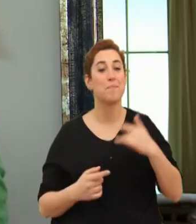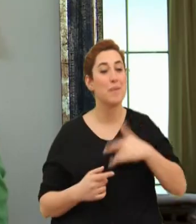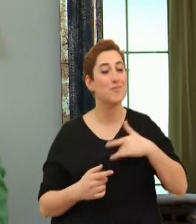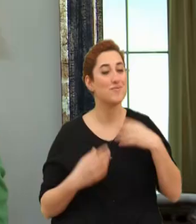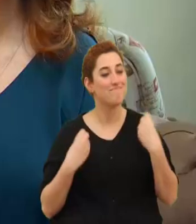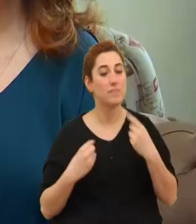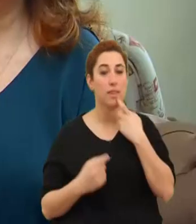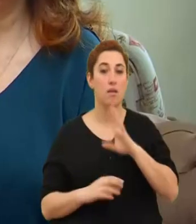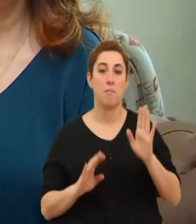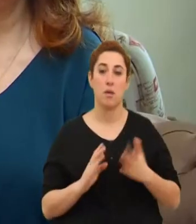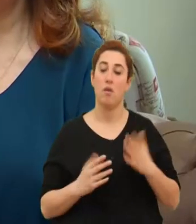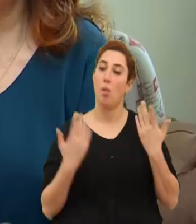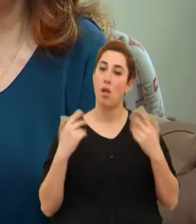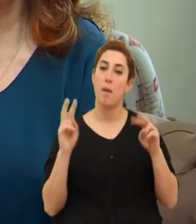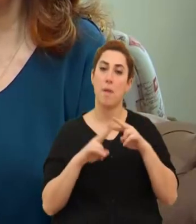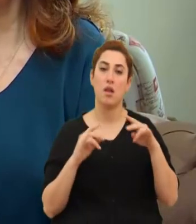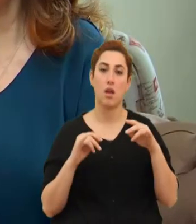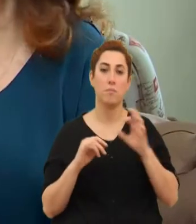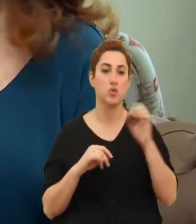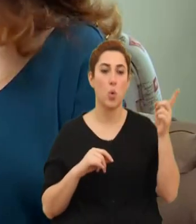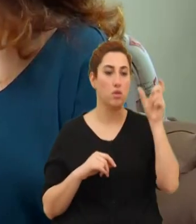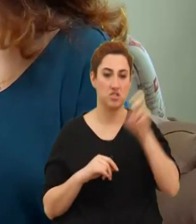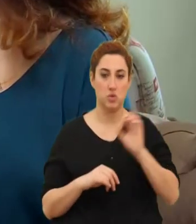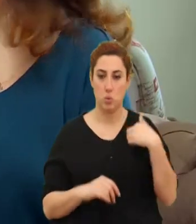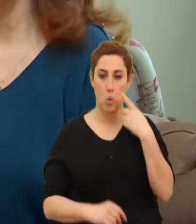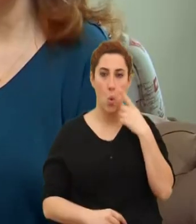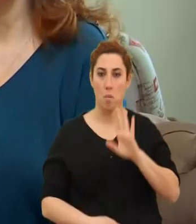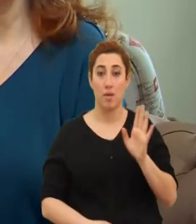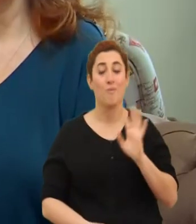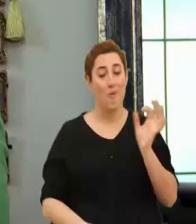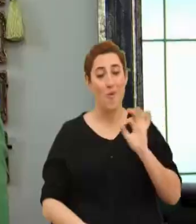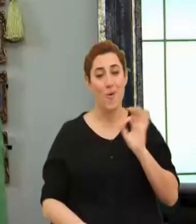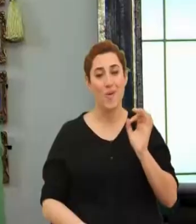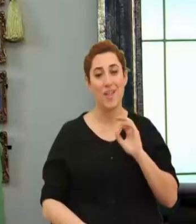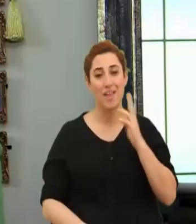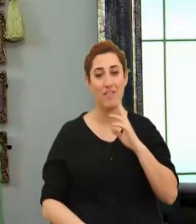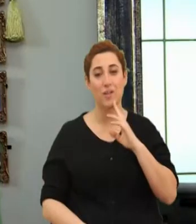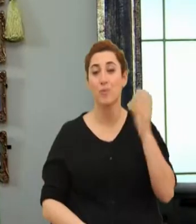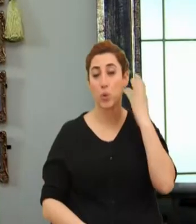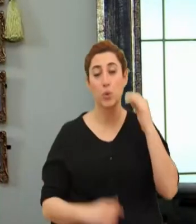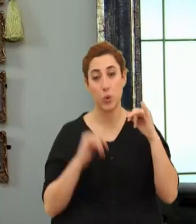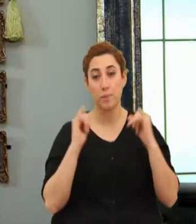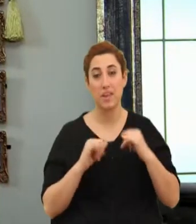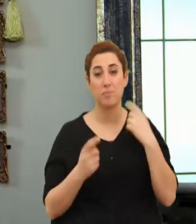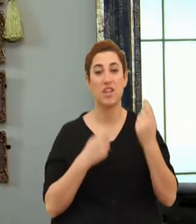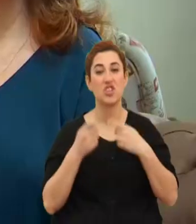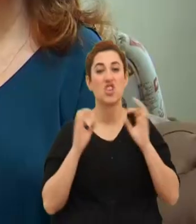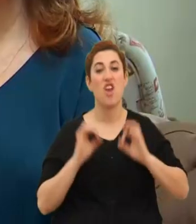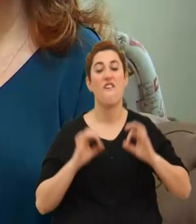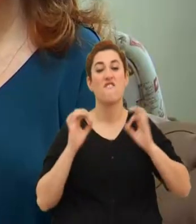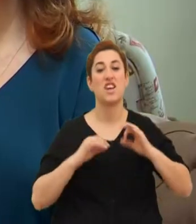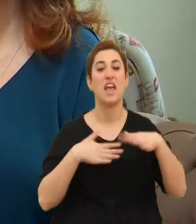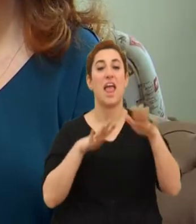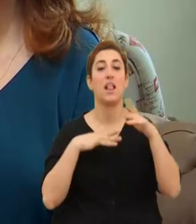tatmin olmaz. Allah Allah. Meryem'cimin hiç öyle huylarını görmedik mi? Öyle efendim. Duyduğum kadarıyla işi